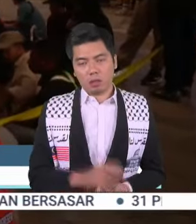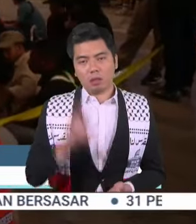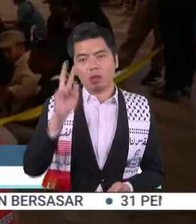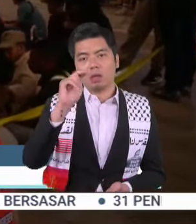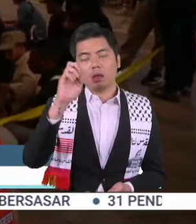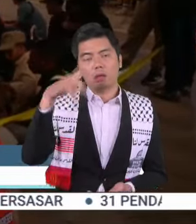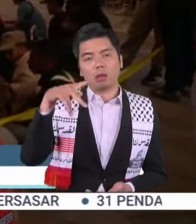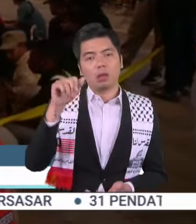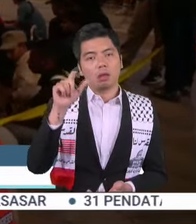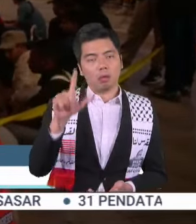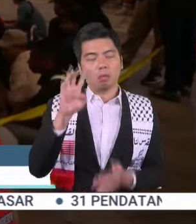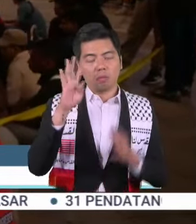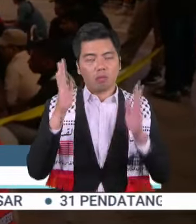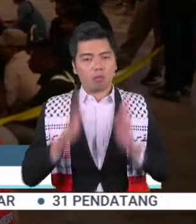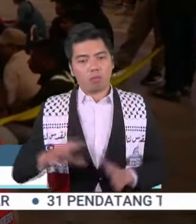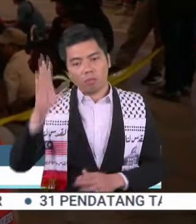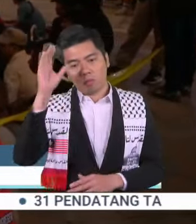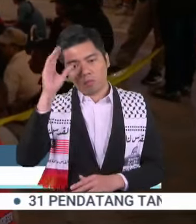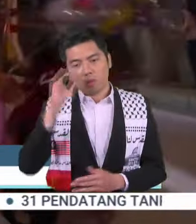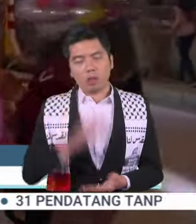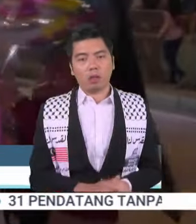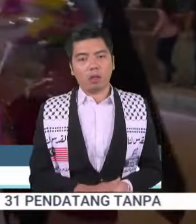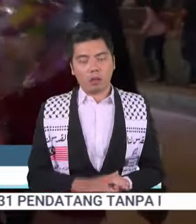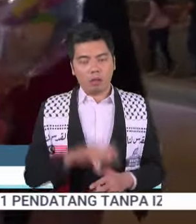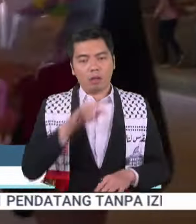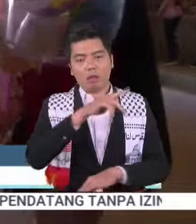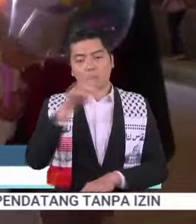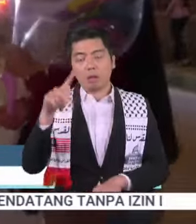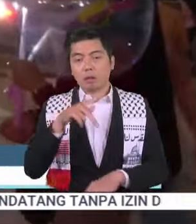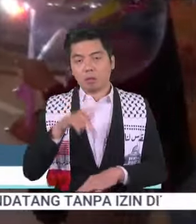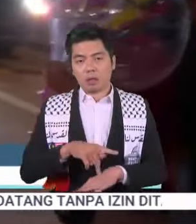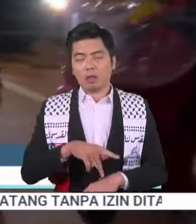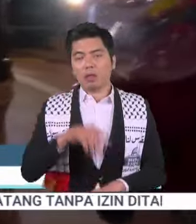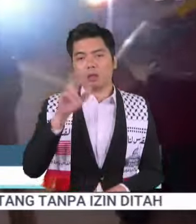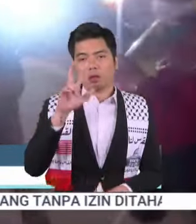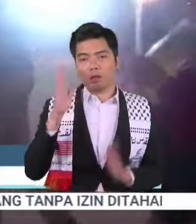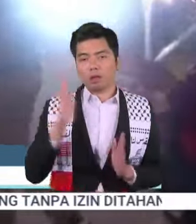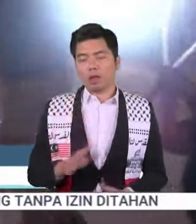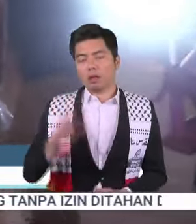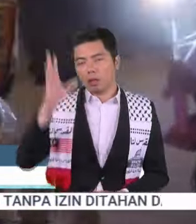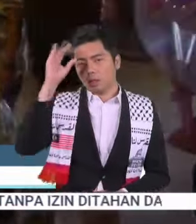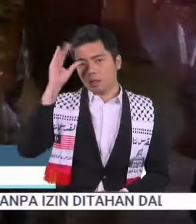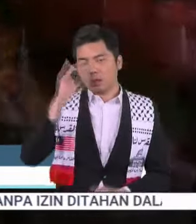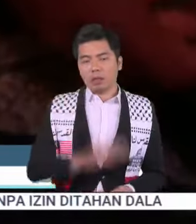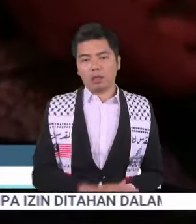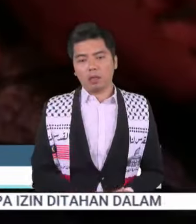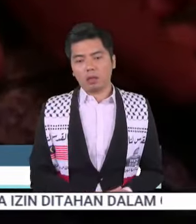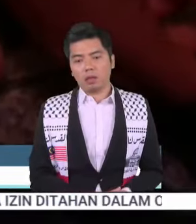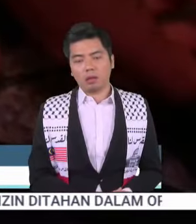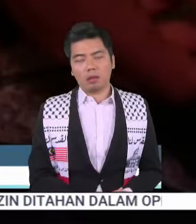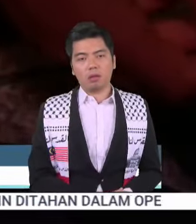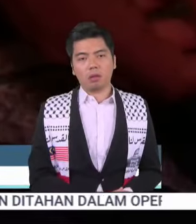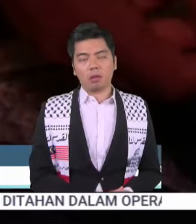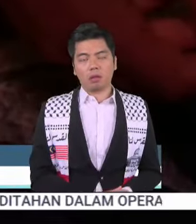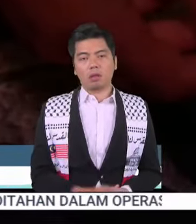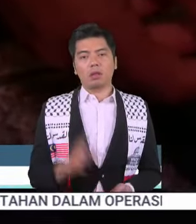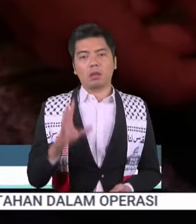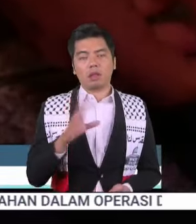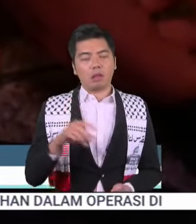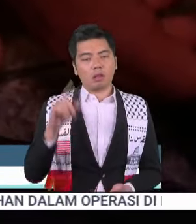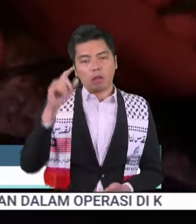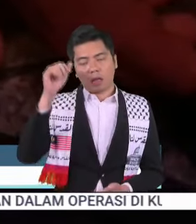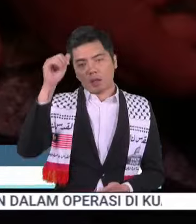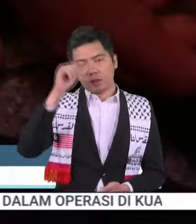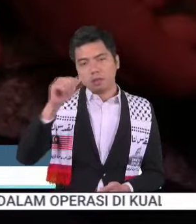4 orang lelaki. Daripada Filipina 3 orang lelaki. Daripada Afghanistan seorang lelaki dan daripada Syria seorang